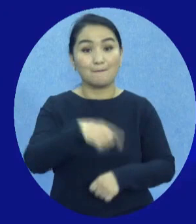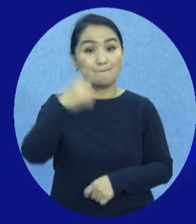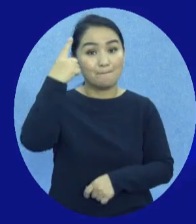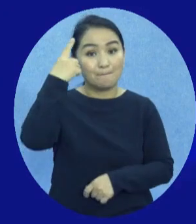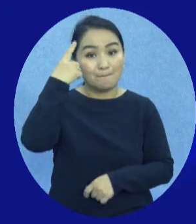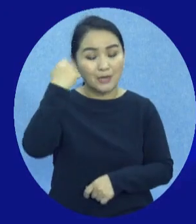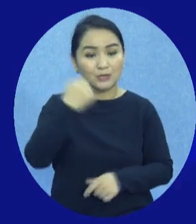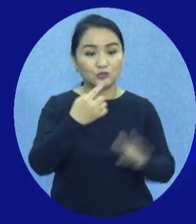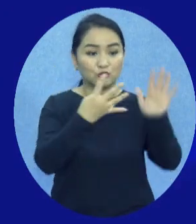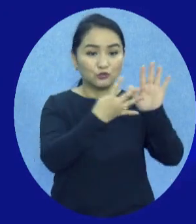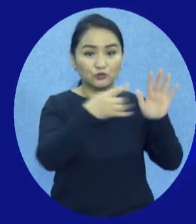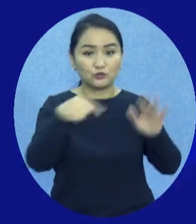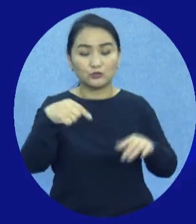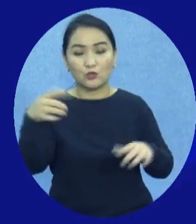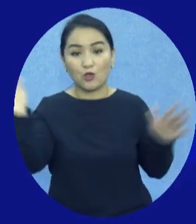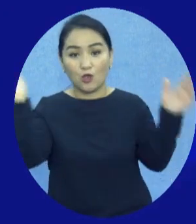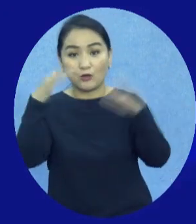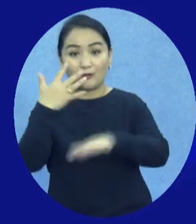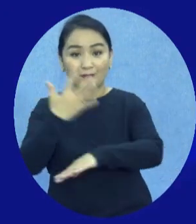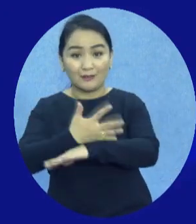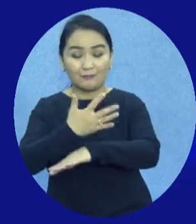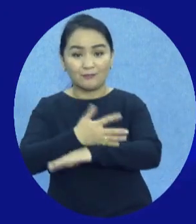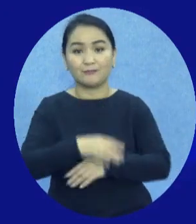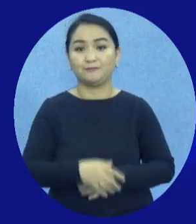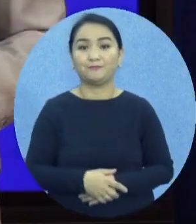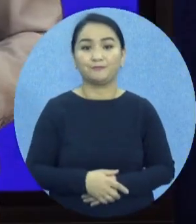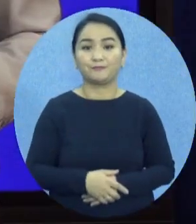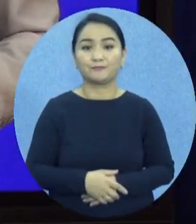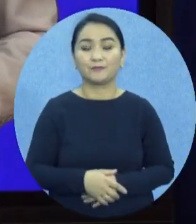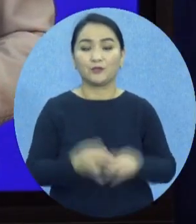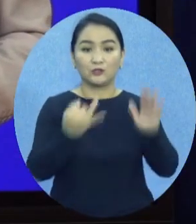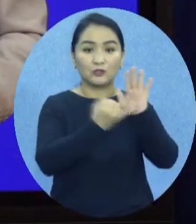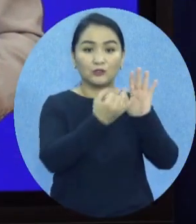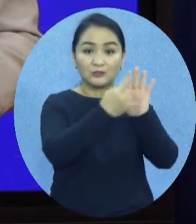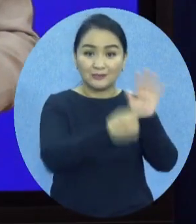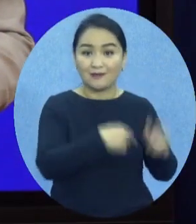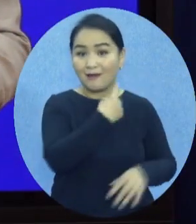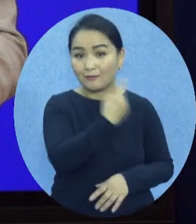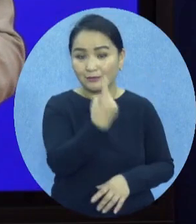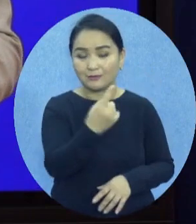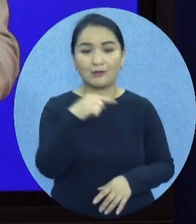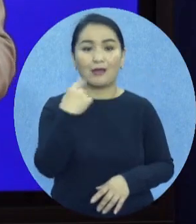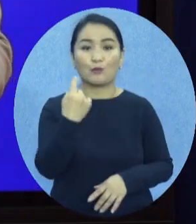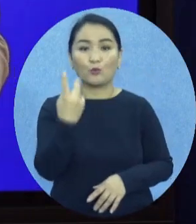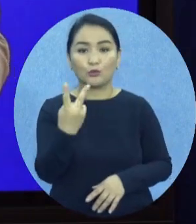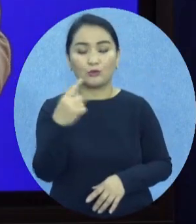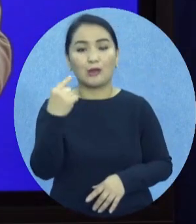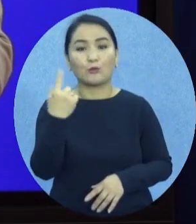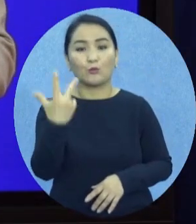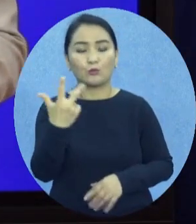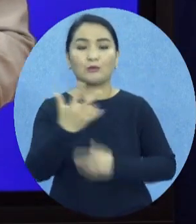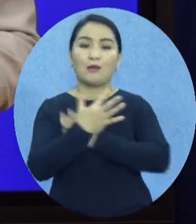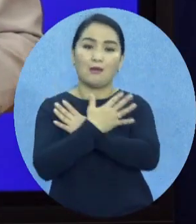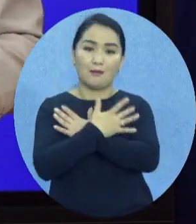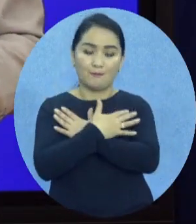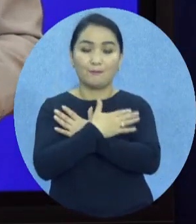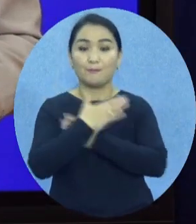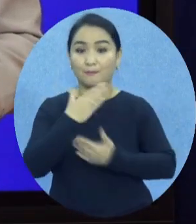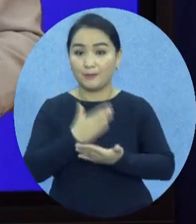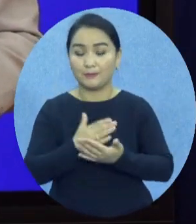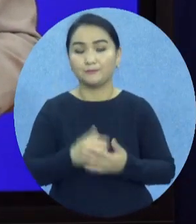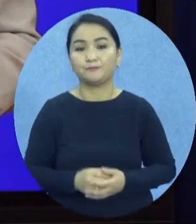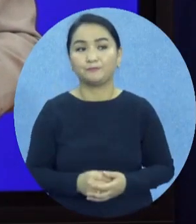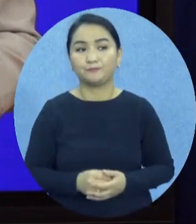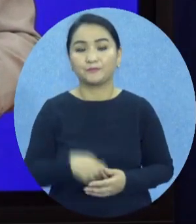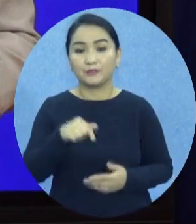ажиллана. За харин 11, 12, 13-нд бол амрах ийм тав гараад байгаа шүү. Тийм учраас эдгээр өдрүүдэд вакцин тариулах ийм